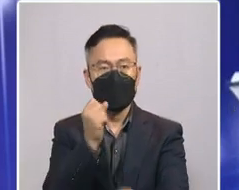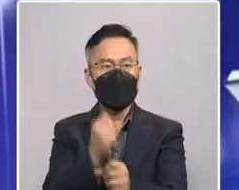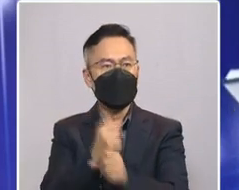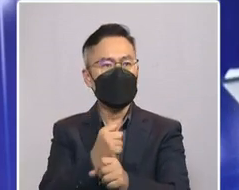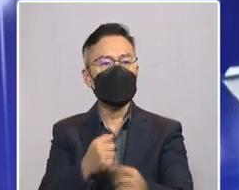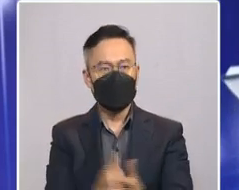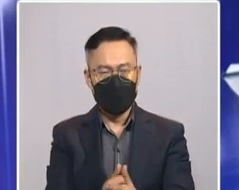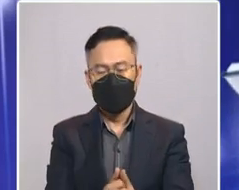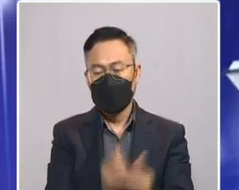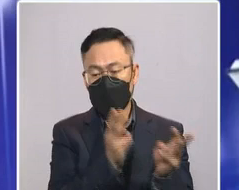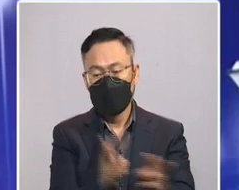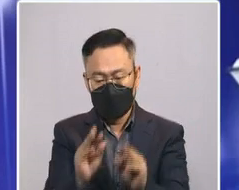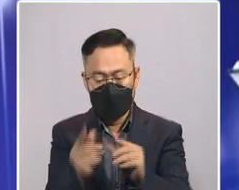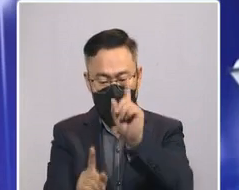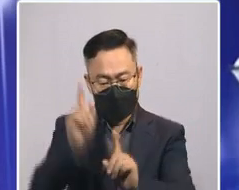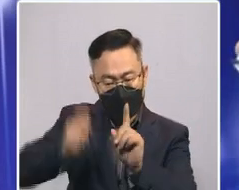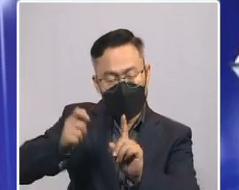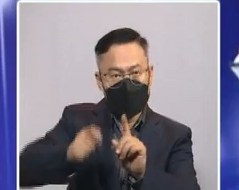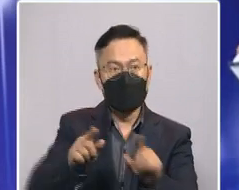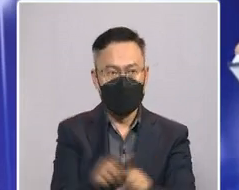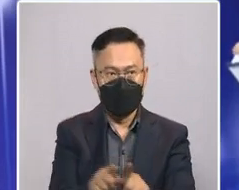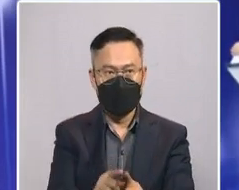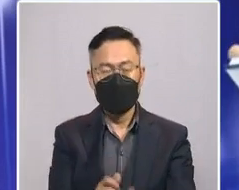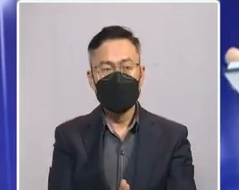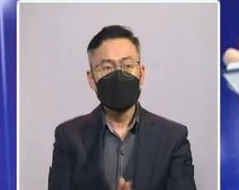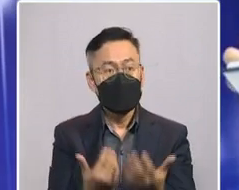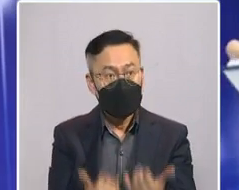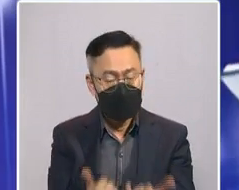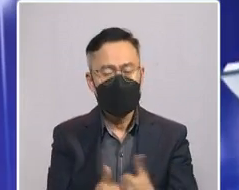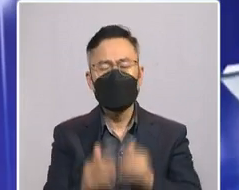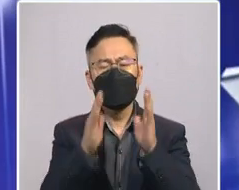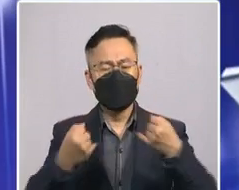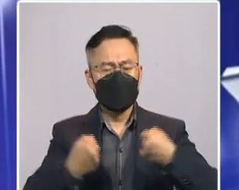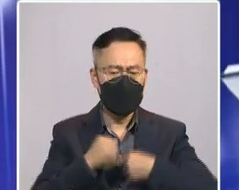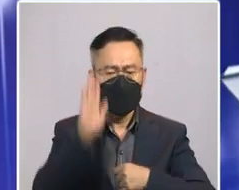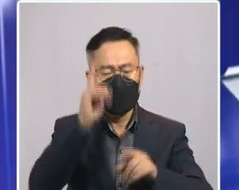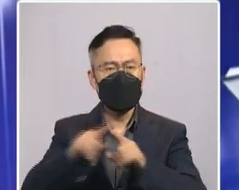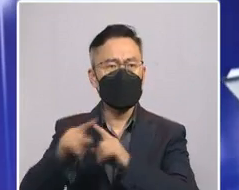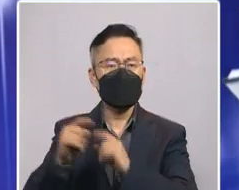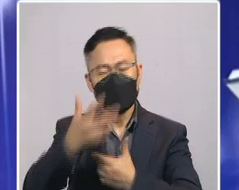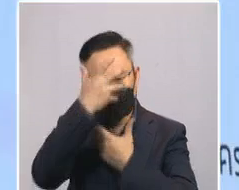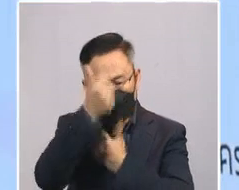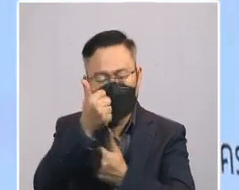การด้วยวิธีการประมูลนะครับแล้วก็ภาพรวมก็ได้รับความสนใจพอสมควรนะครับ